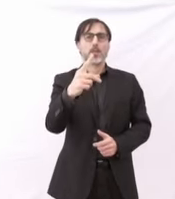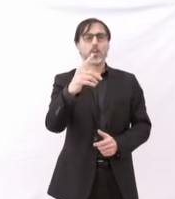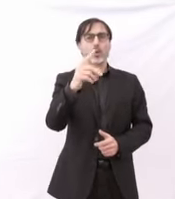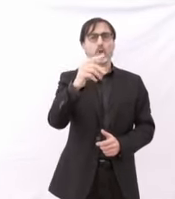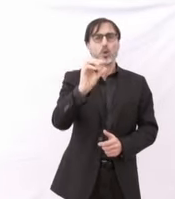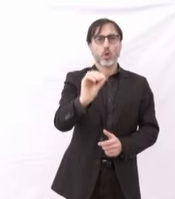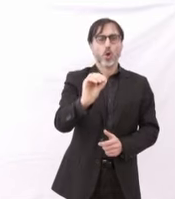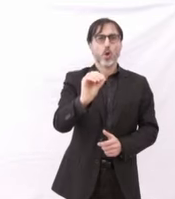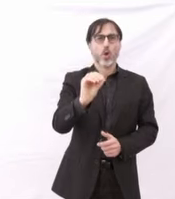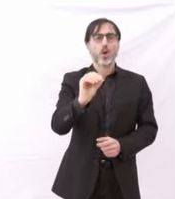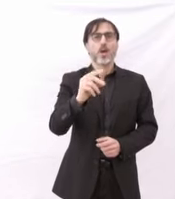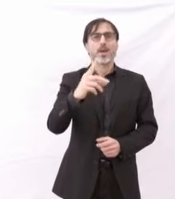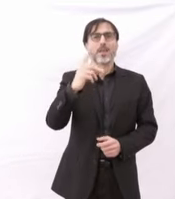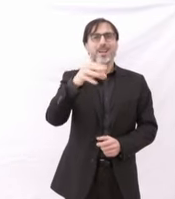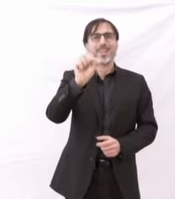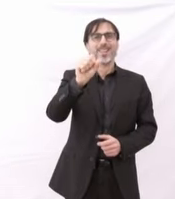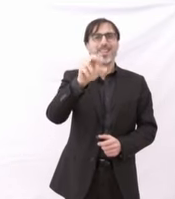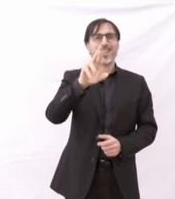Peter Devry,